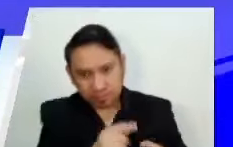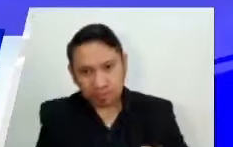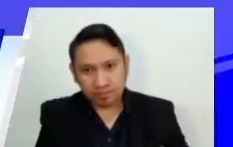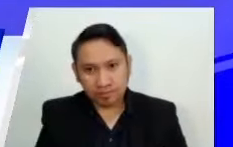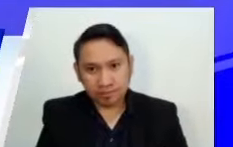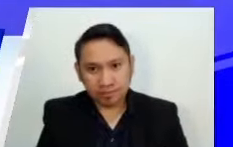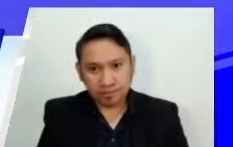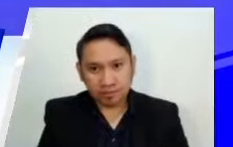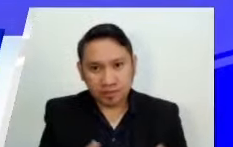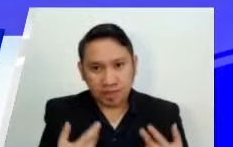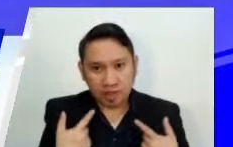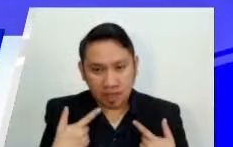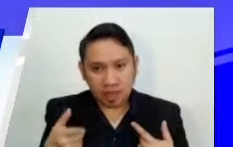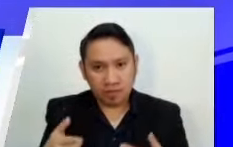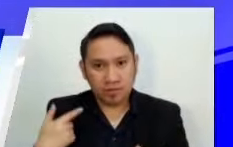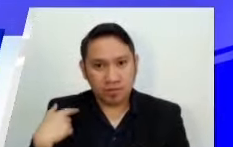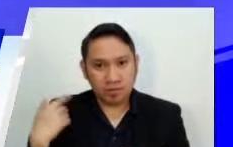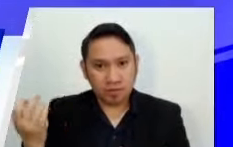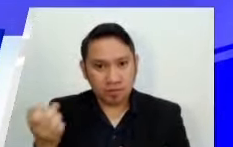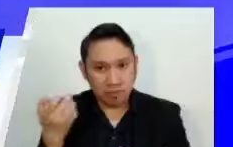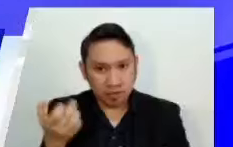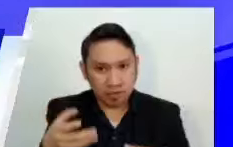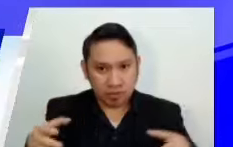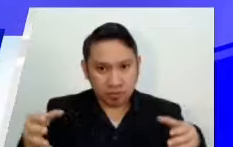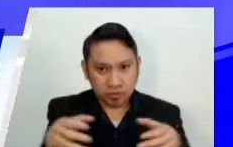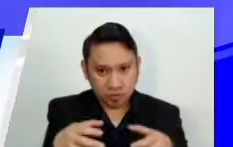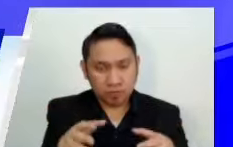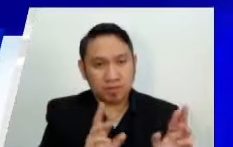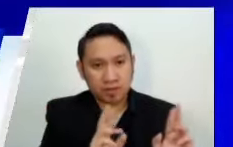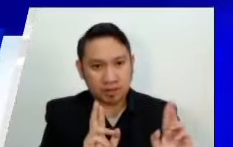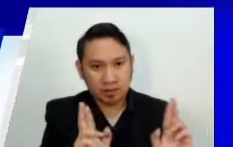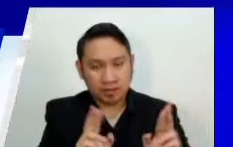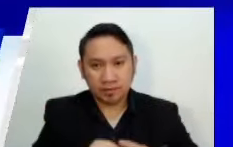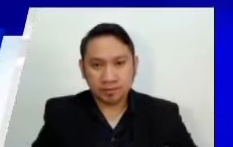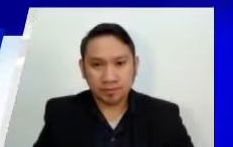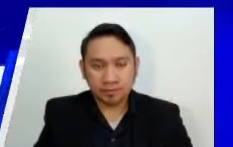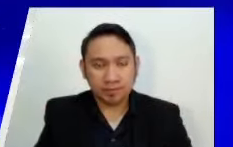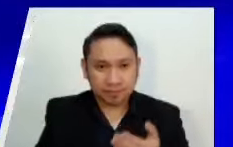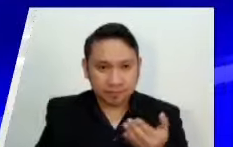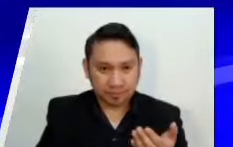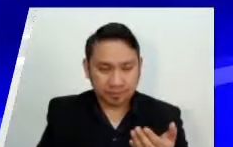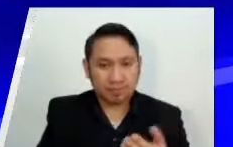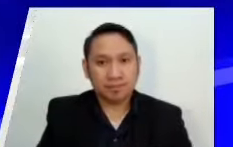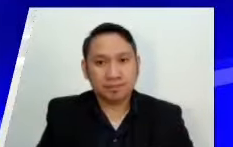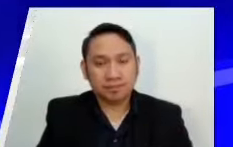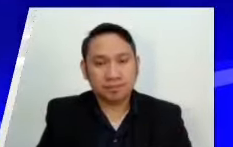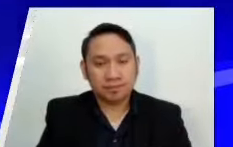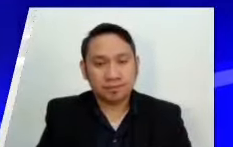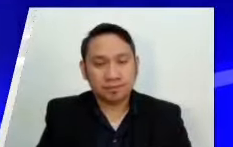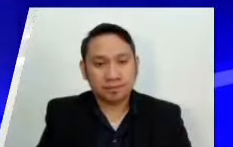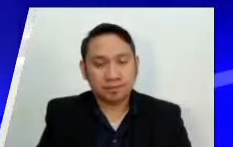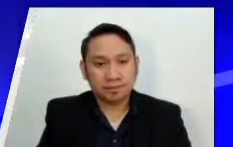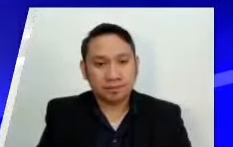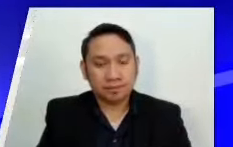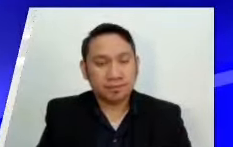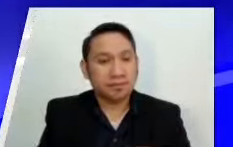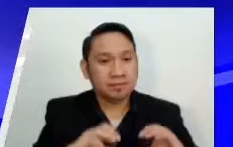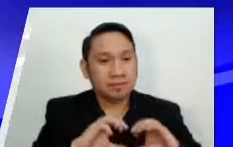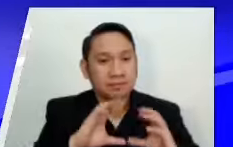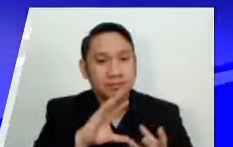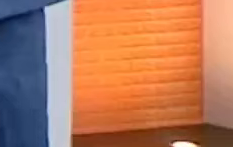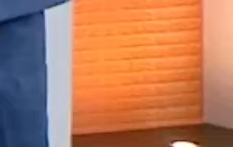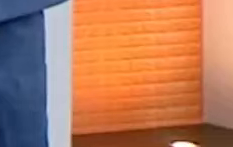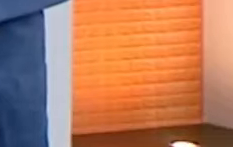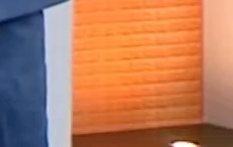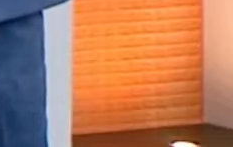response stations natin, naka-pre-deploy na po sila. Ito ang unang balita, Jomer Apresto para sa GMA Integrated